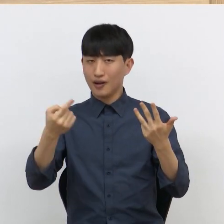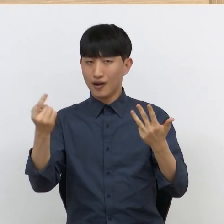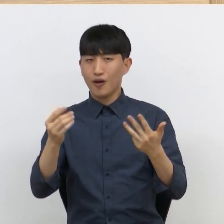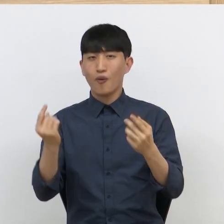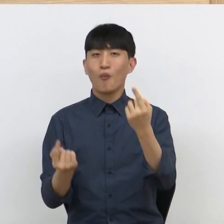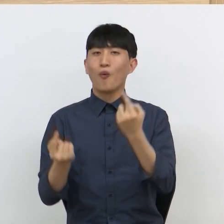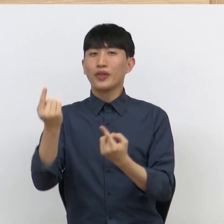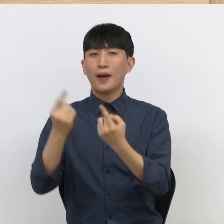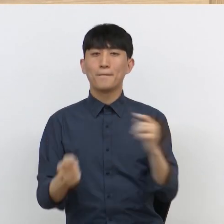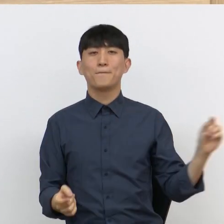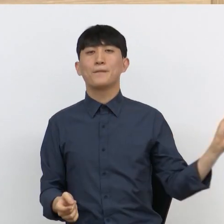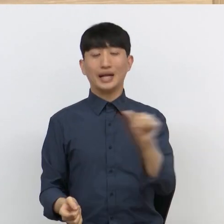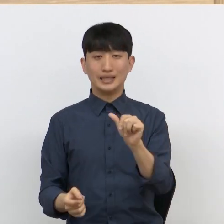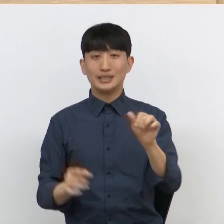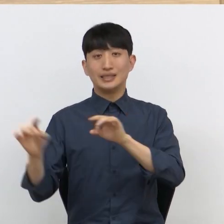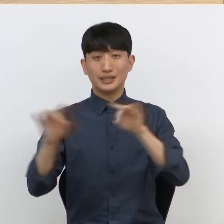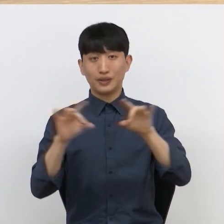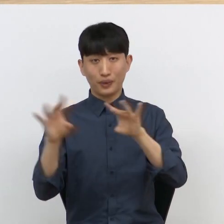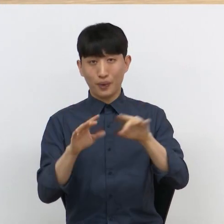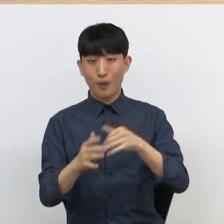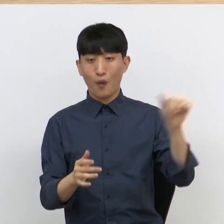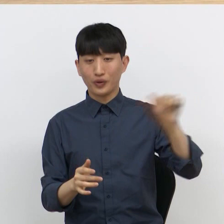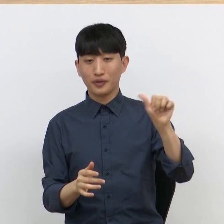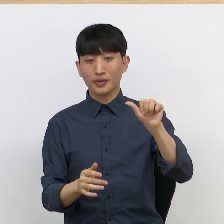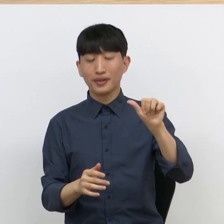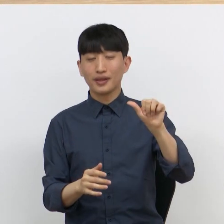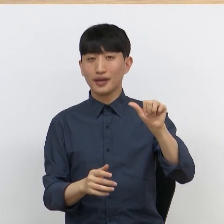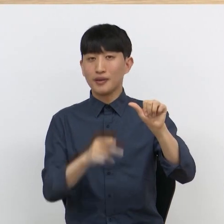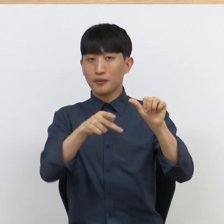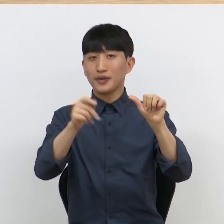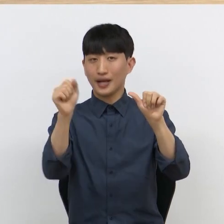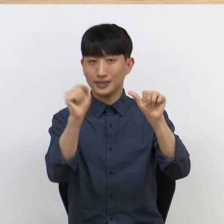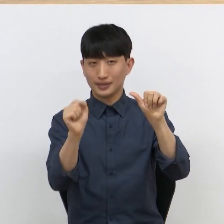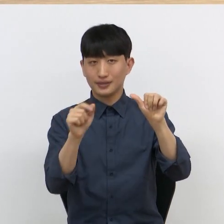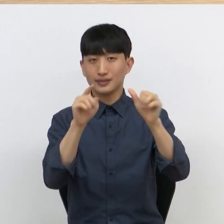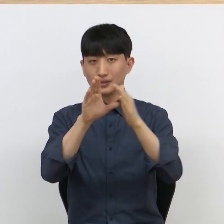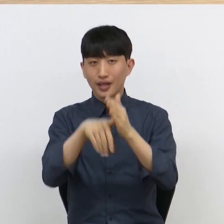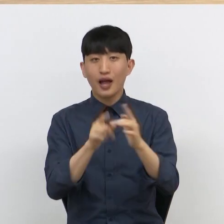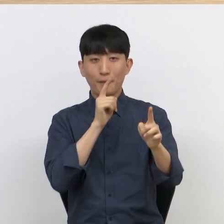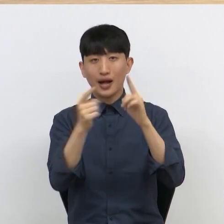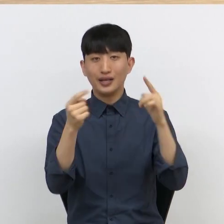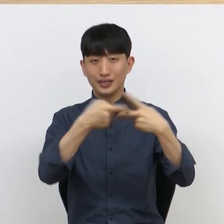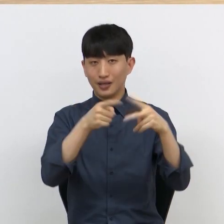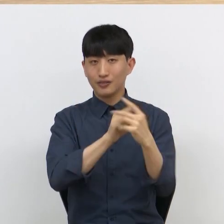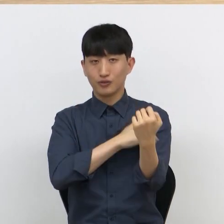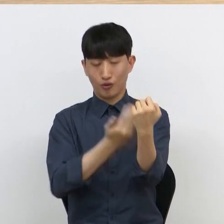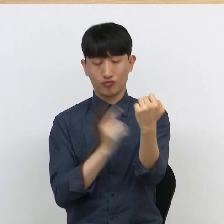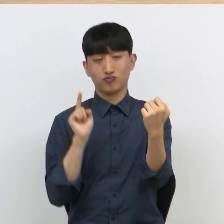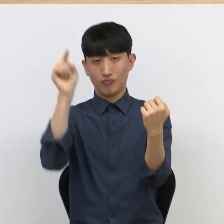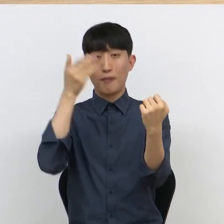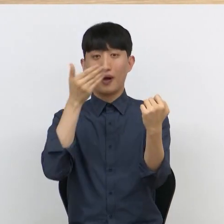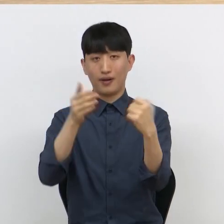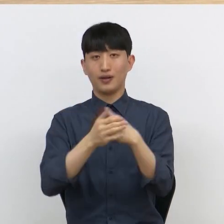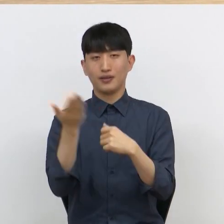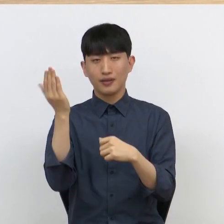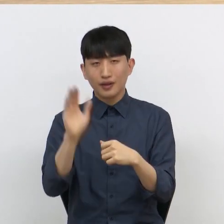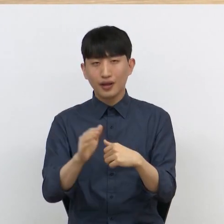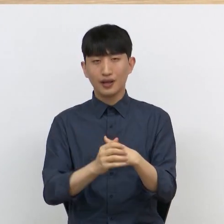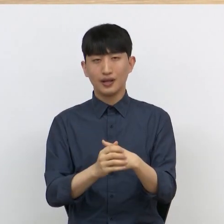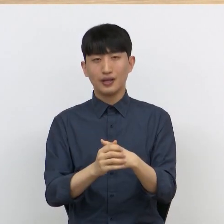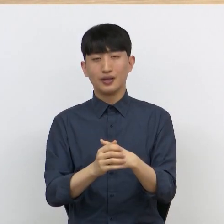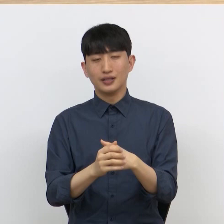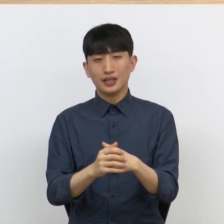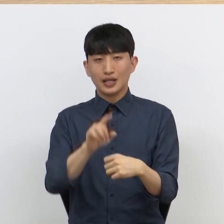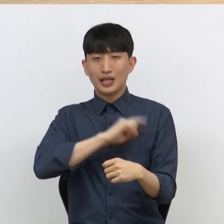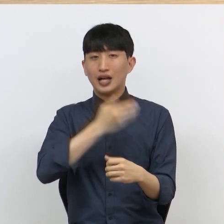pps보다 빠른 자극 속도, 즉 5000 pps에서는 말지각 수행력이 되게 높을 수가 있습니다. 하지만 최상의 자극